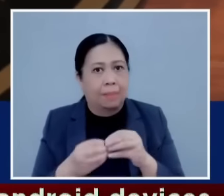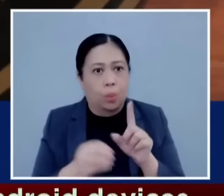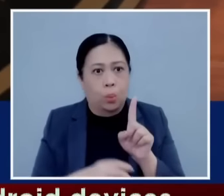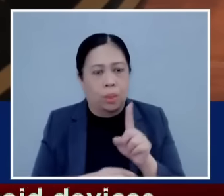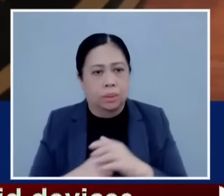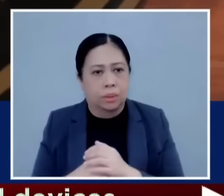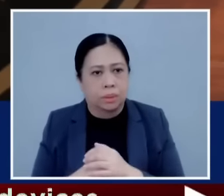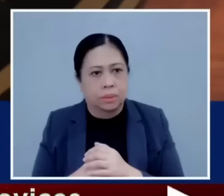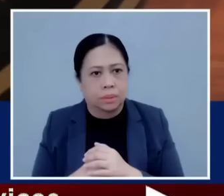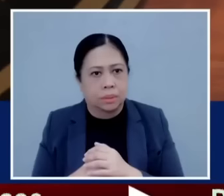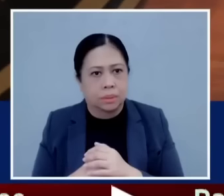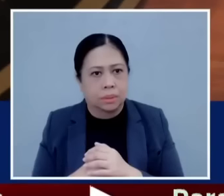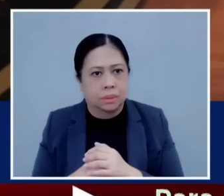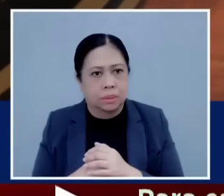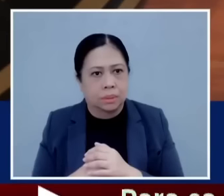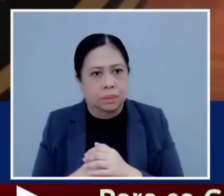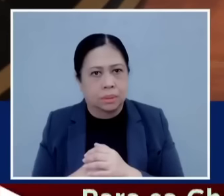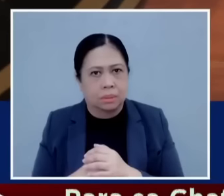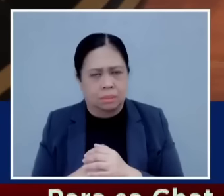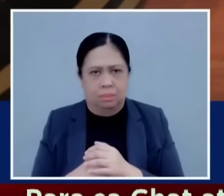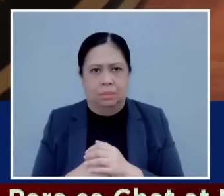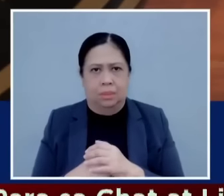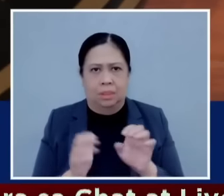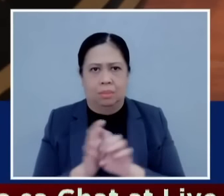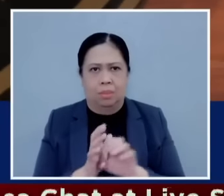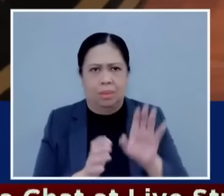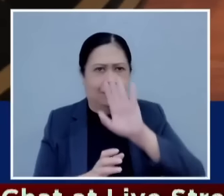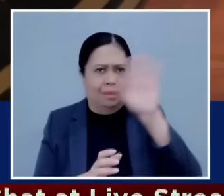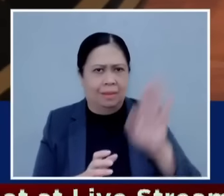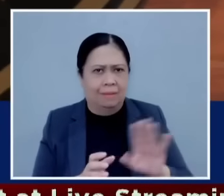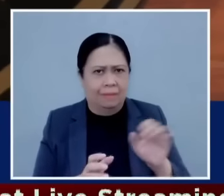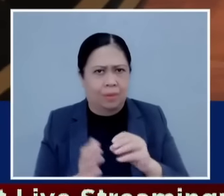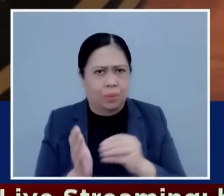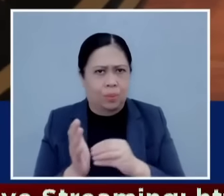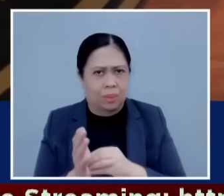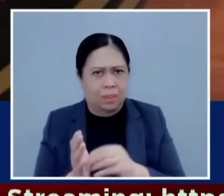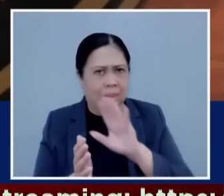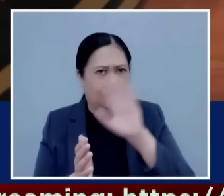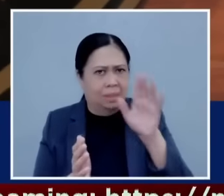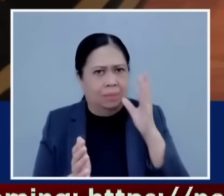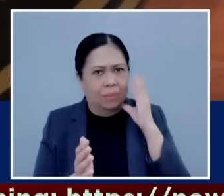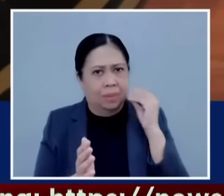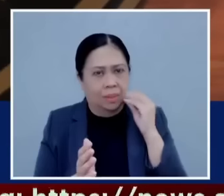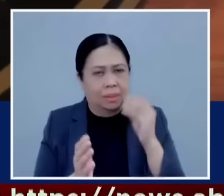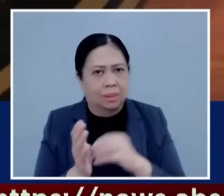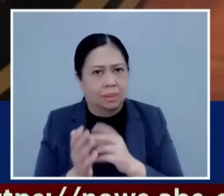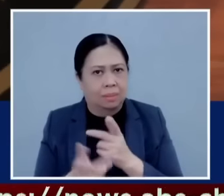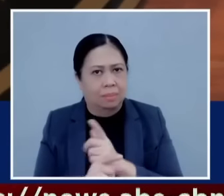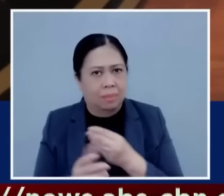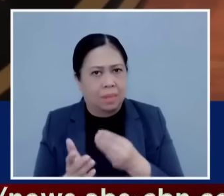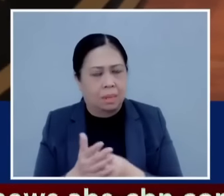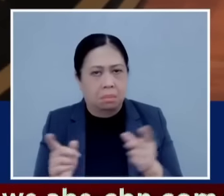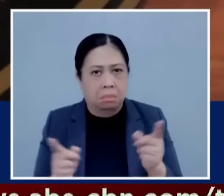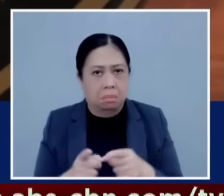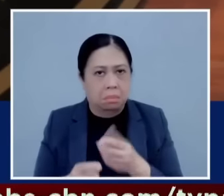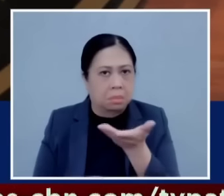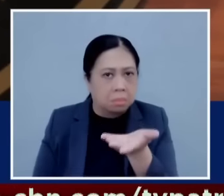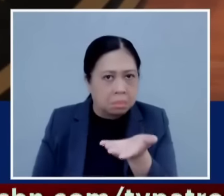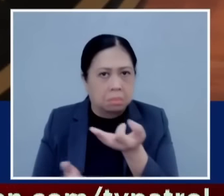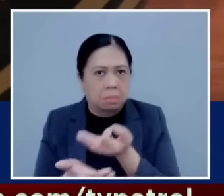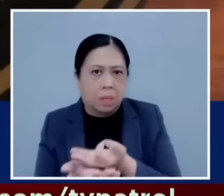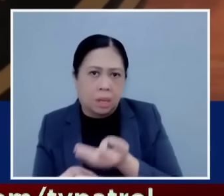one, hindi naman nang hihiram sa'yo to, tapos biglang, or hindi naman nang hingi sa'yo ng pera, bigla na lang manghingi ng